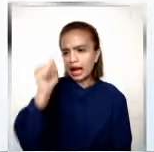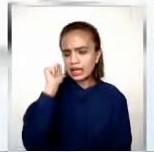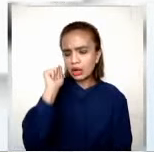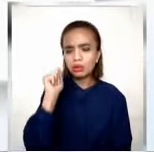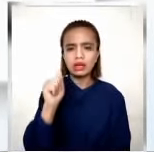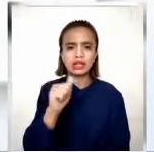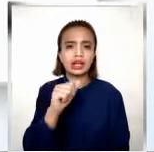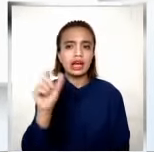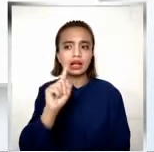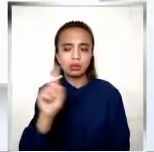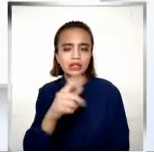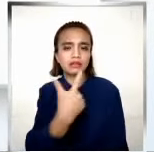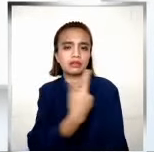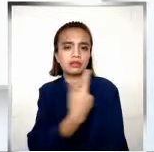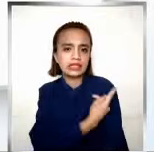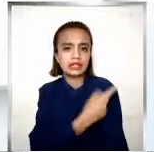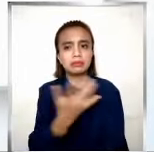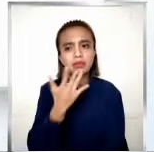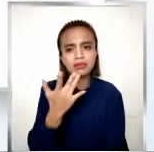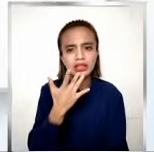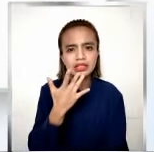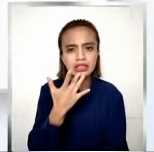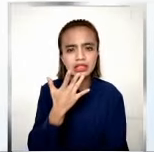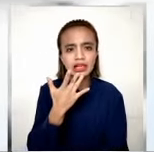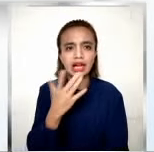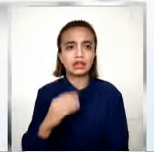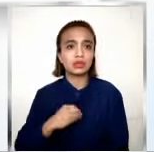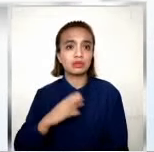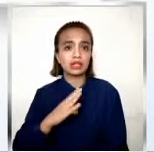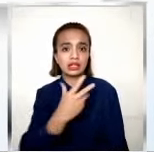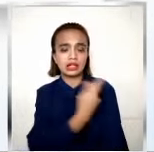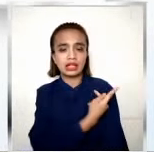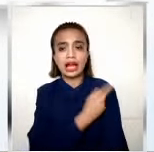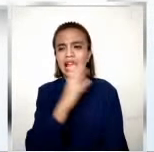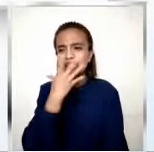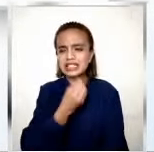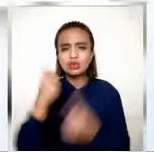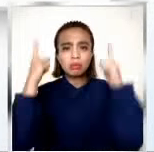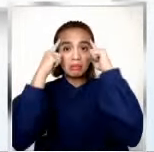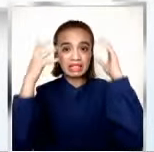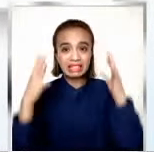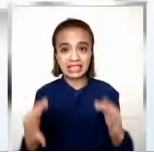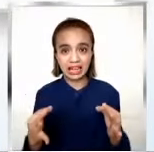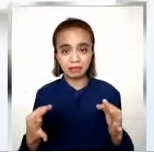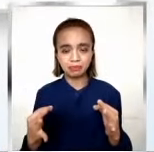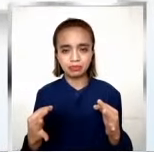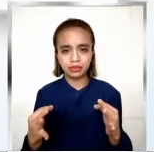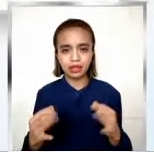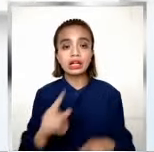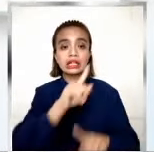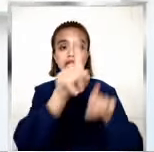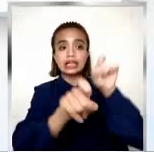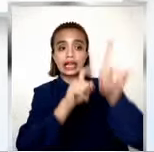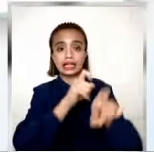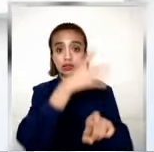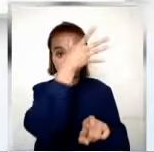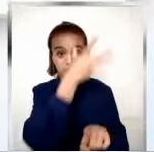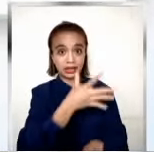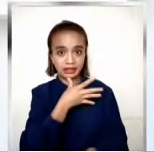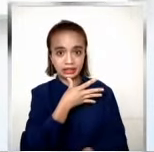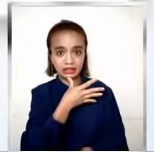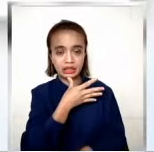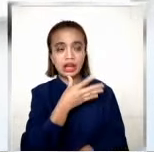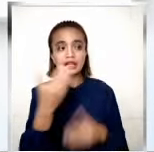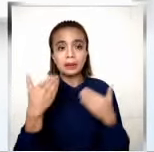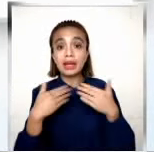confidence, at kung sino ang magdedesisyon para sa kanila. Tinatanong din sa mga magulang na may mga anak na 12 to 17 years old kung papayag